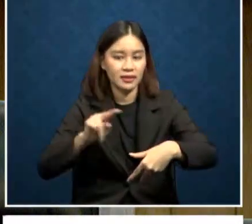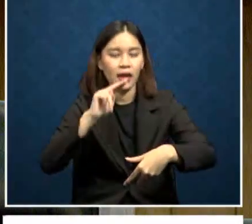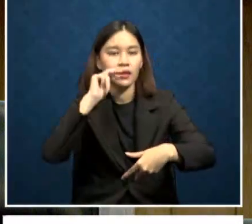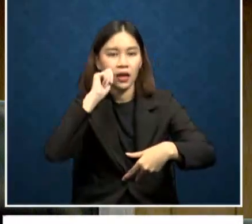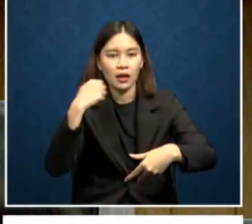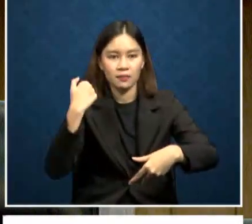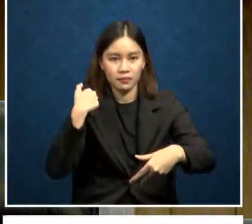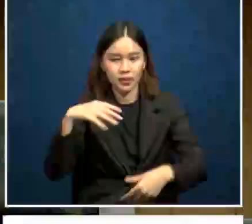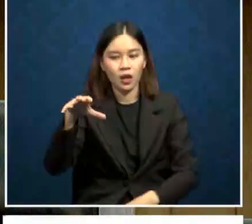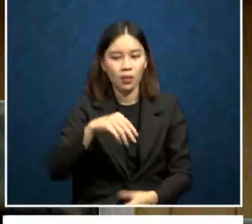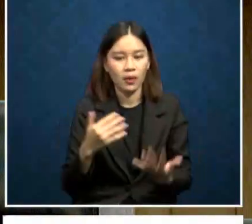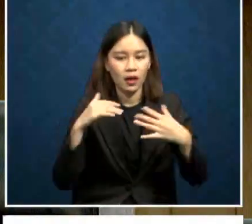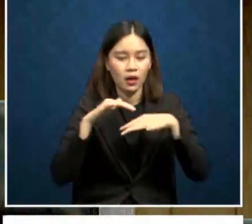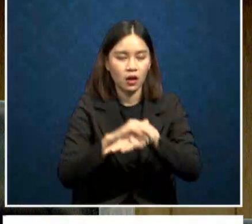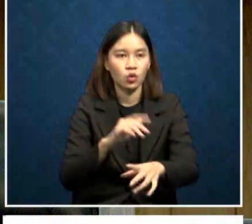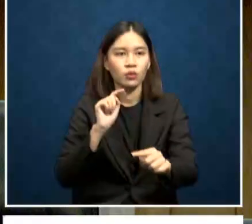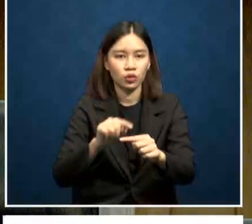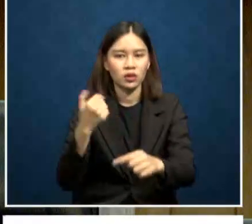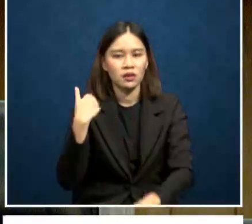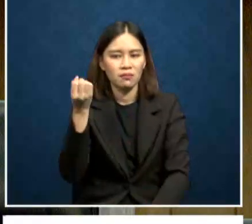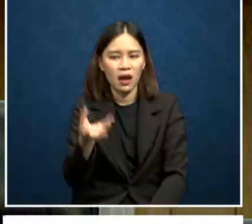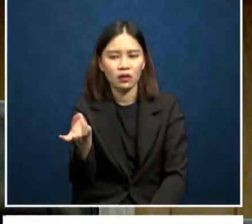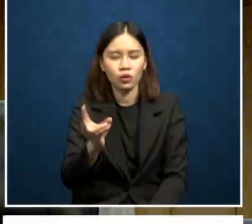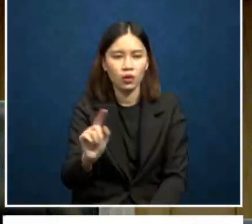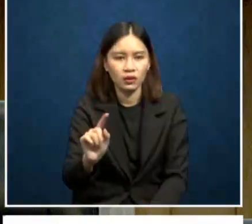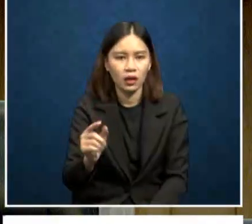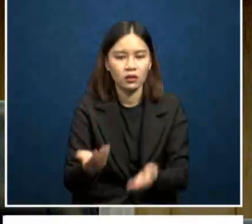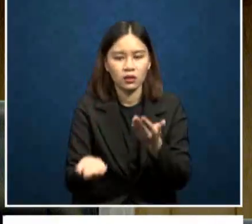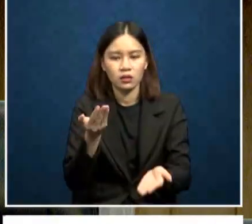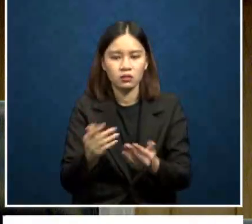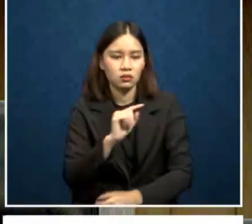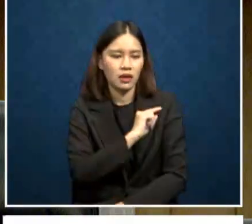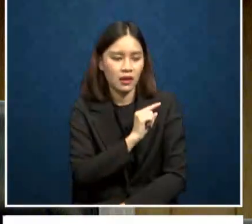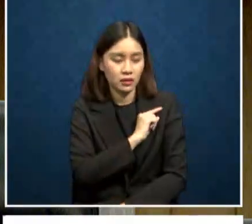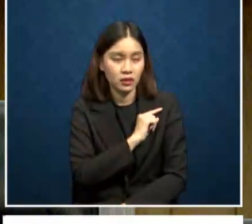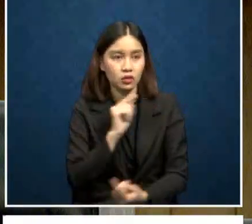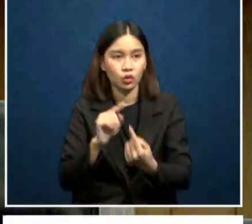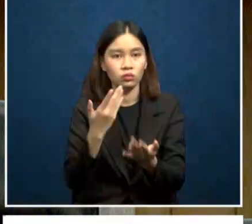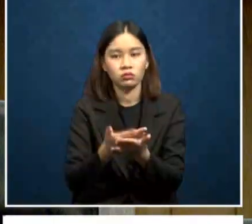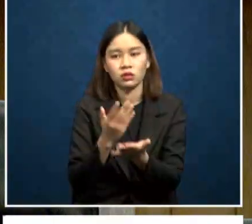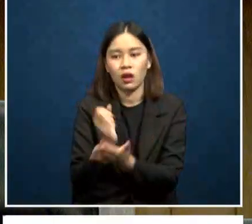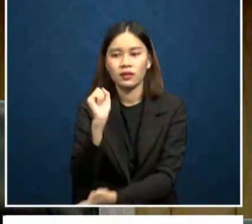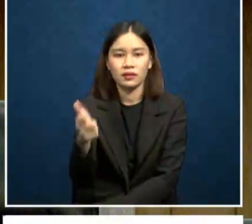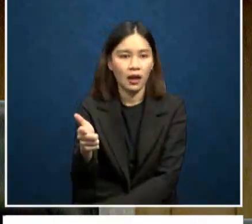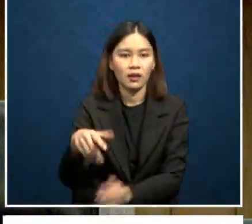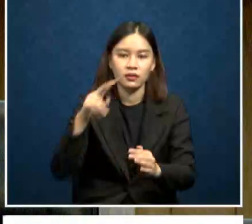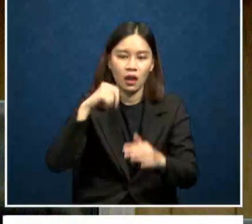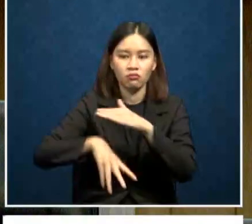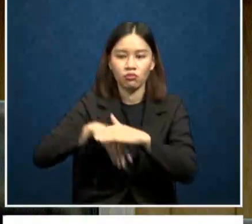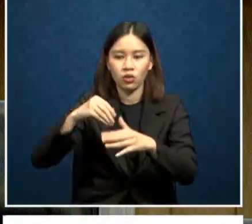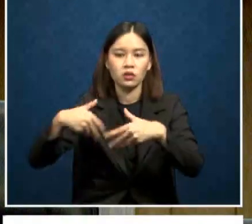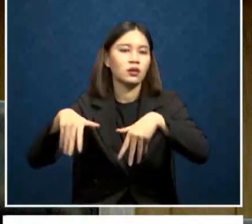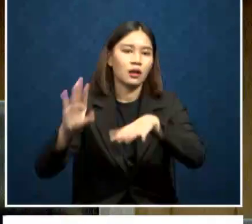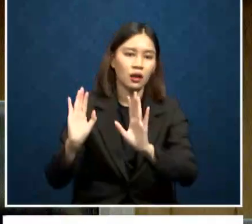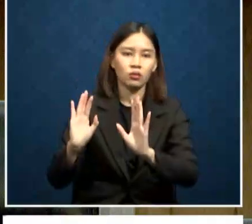ครับแล้วเข้ามามีส่วนร่วมในตรงนี้มากน้อยแค่ไหนหรือว่าทำหน้าที่เพียงแค่จ่ายเงินค่าน้ำบาดาลเสร็จแล้วก็